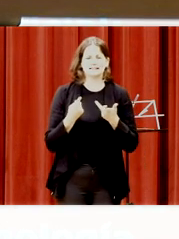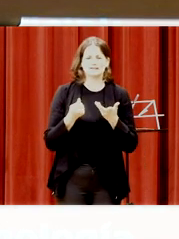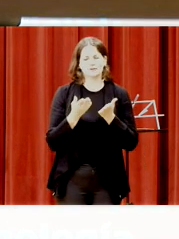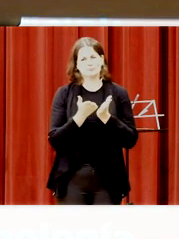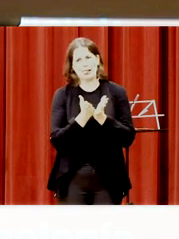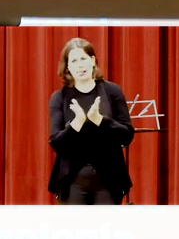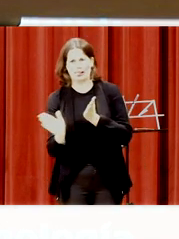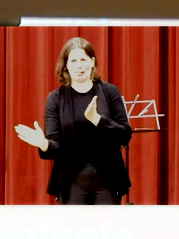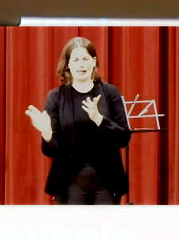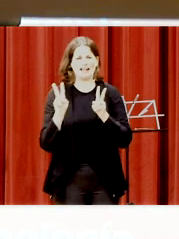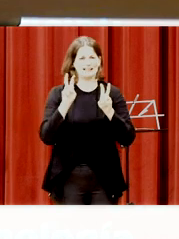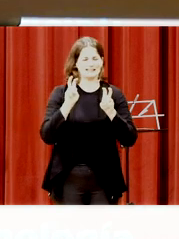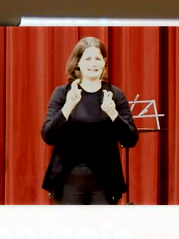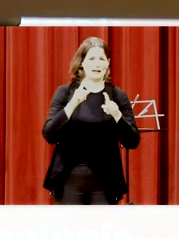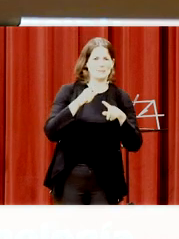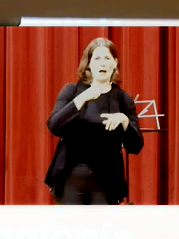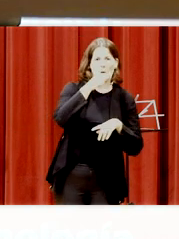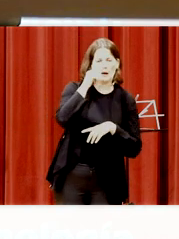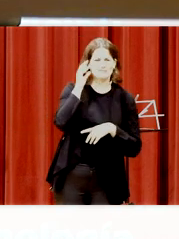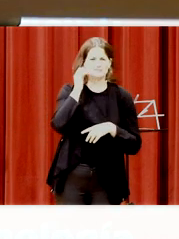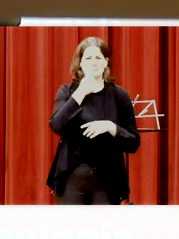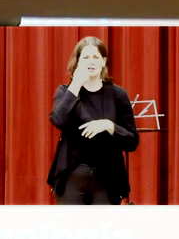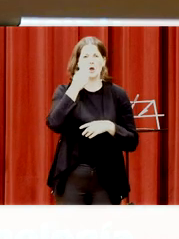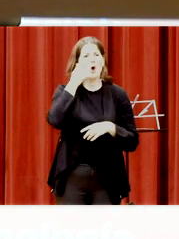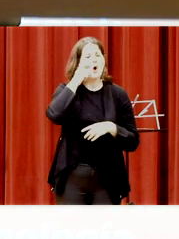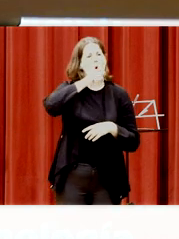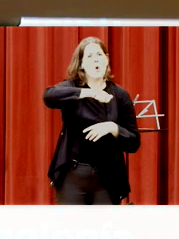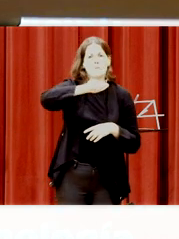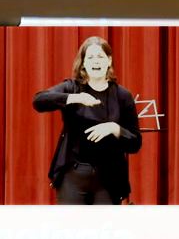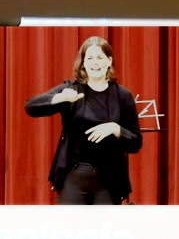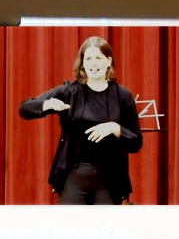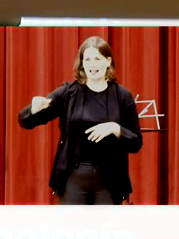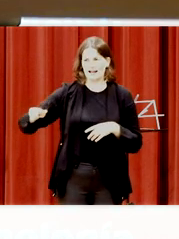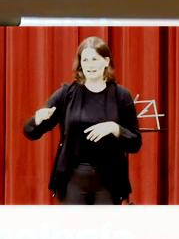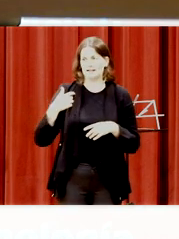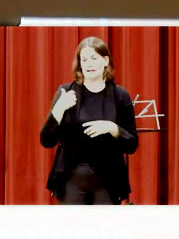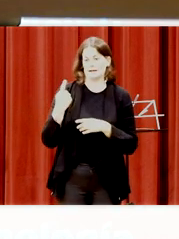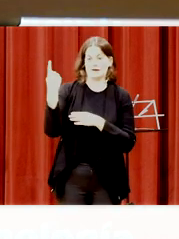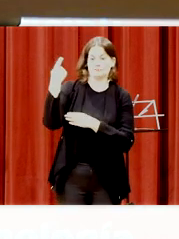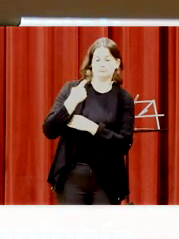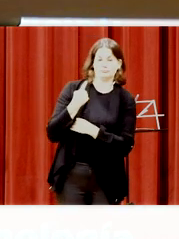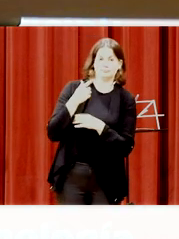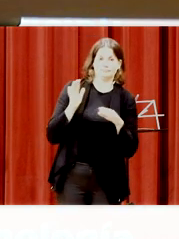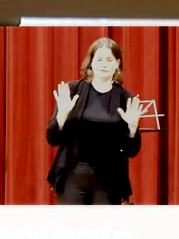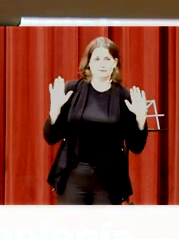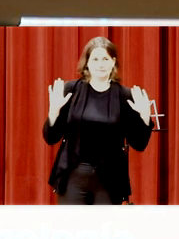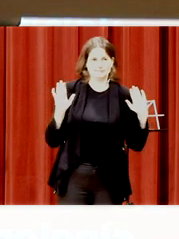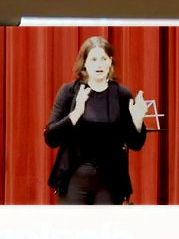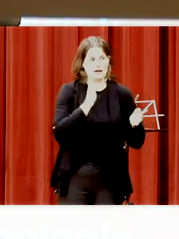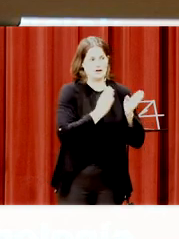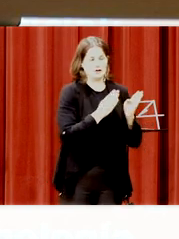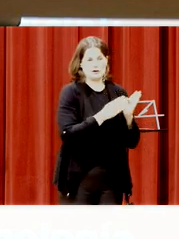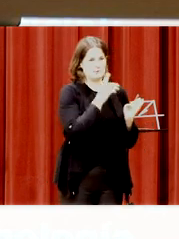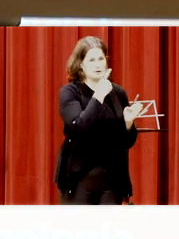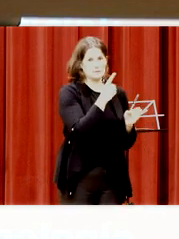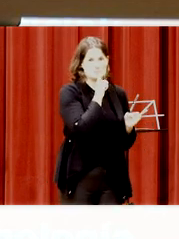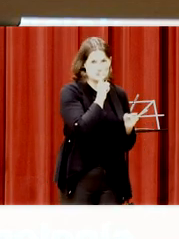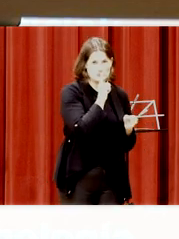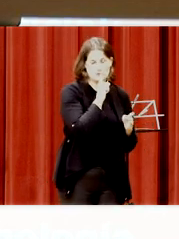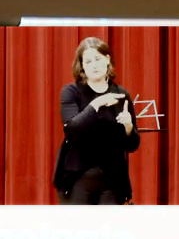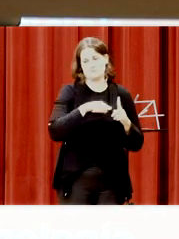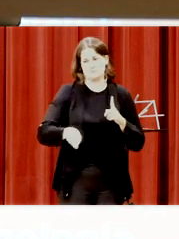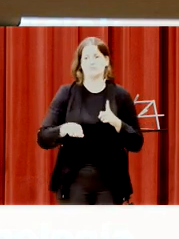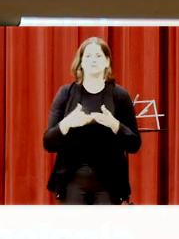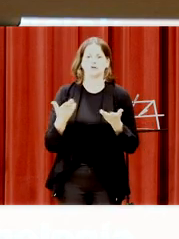robot, alguno, i vaig dir, la humanitat. I per tant, aquest és el títol. Faig aquesta anècdota, que és totalment verídica i real,